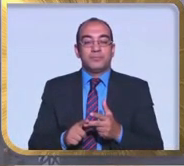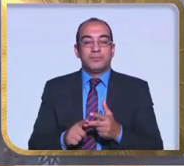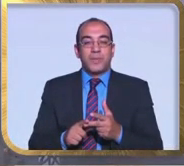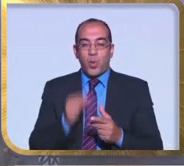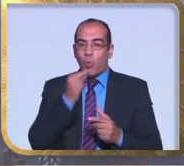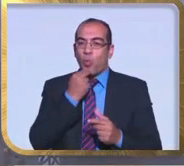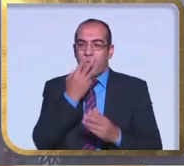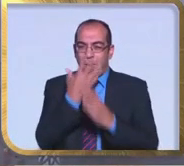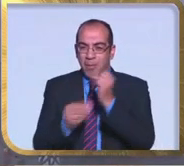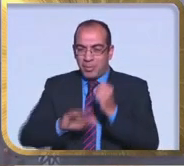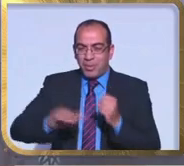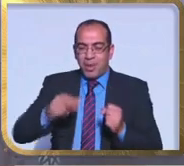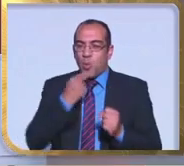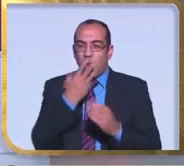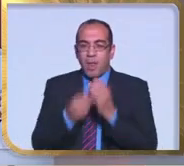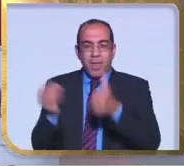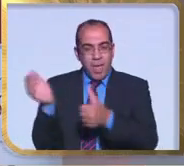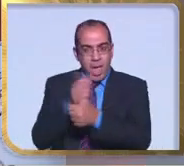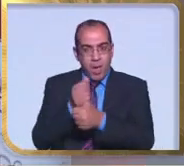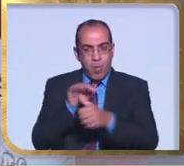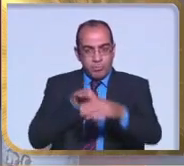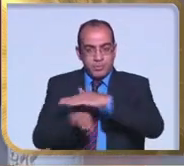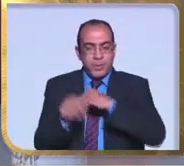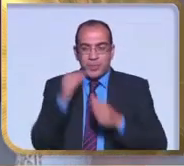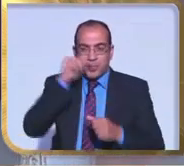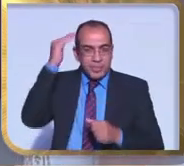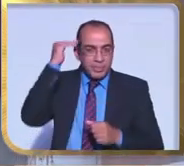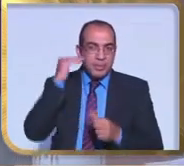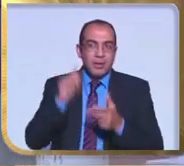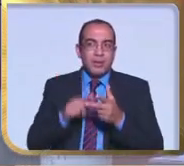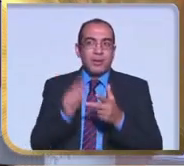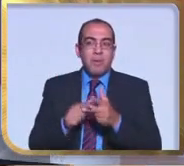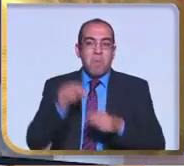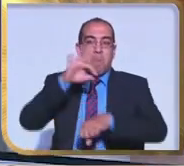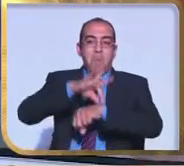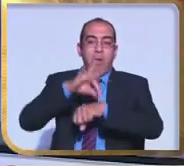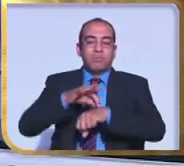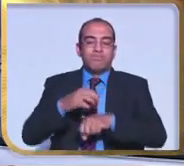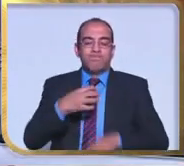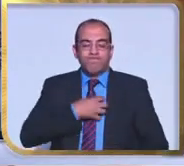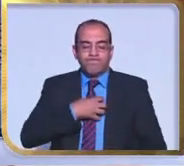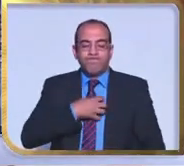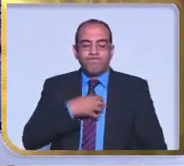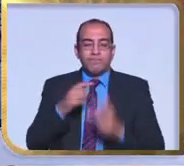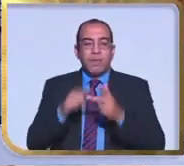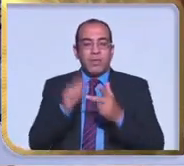ابنها، والابن ده متزوج من سيدة، السيدة دي كانت مريضة اكتئاب،